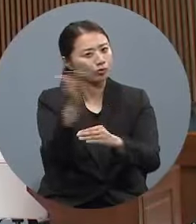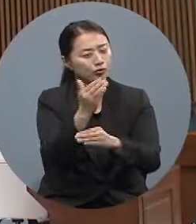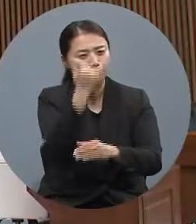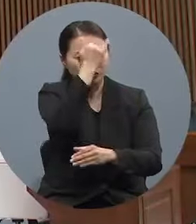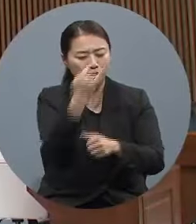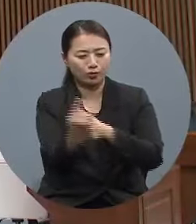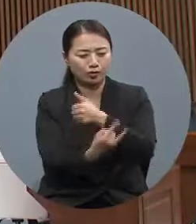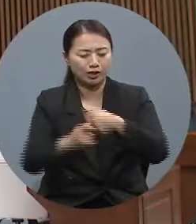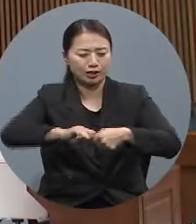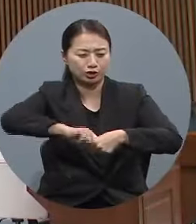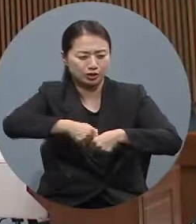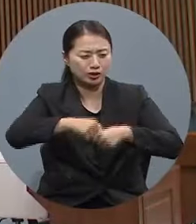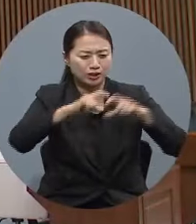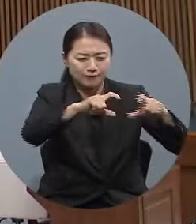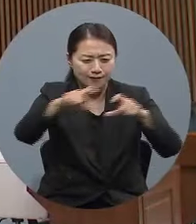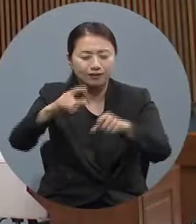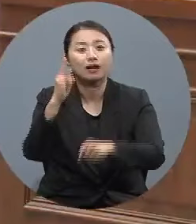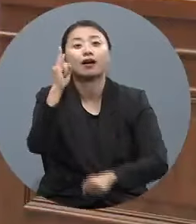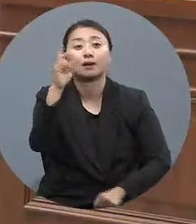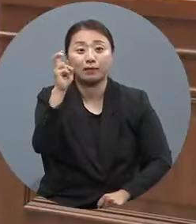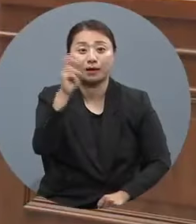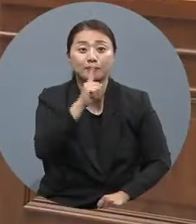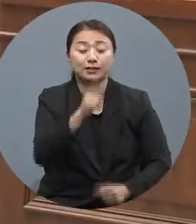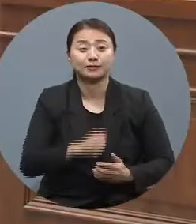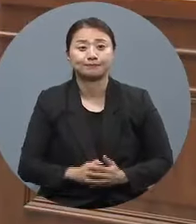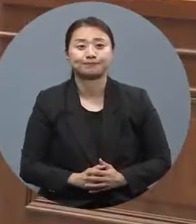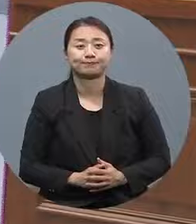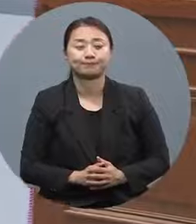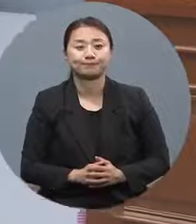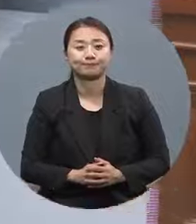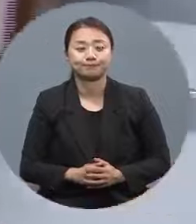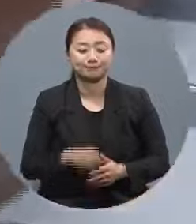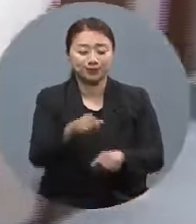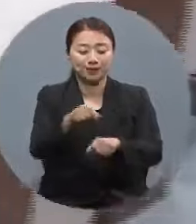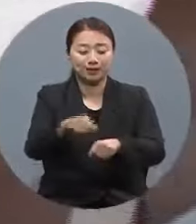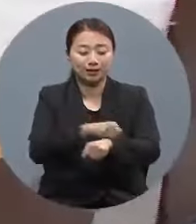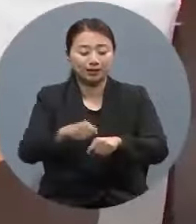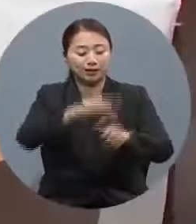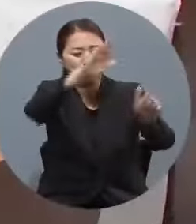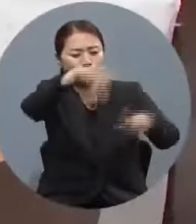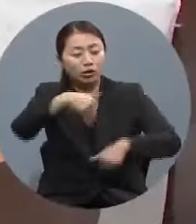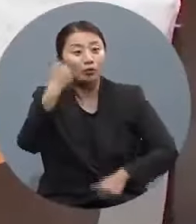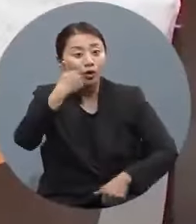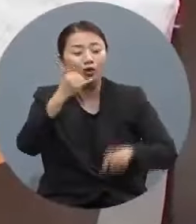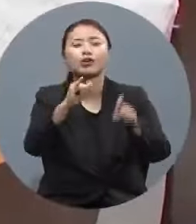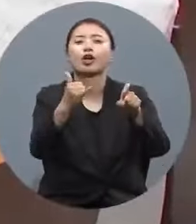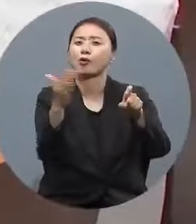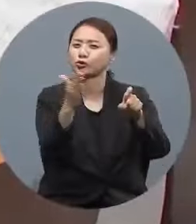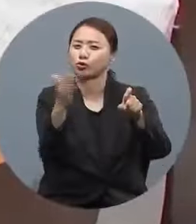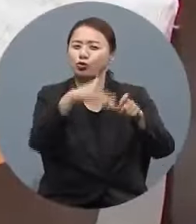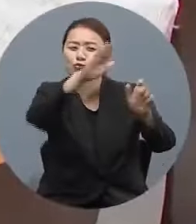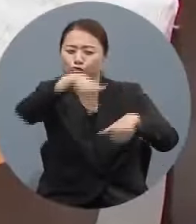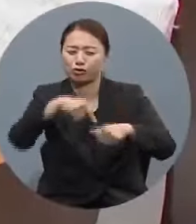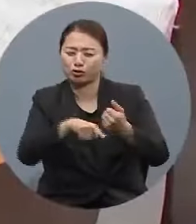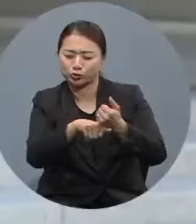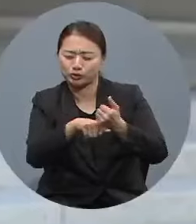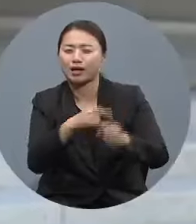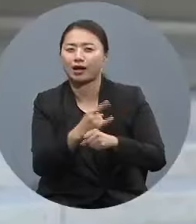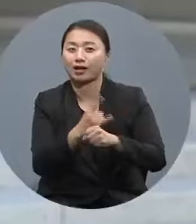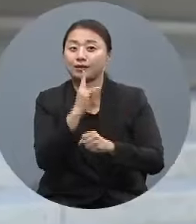윤리위원회에서 징계 수위를 발표할 예정입니다 조사 특위의 면담 대상은 명 안팎으로 전해지고